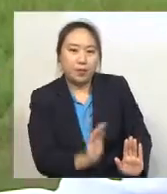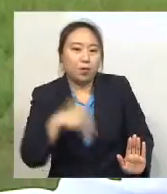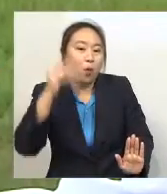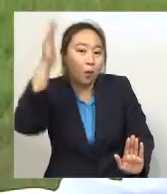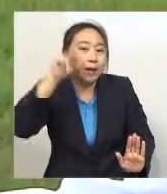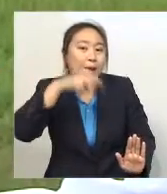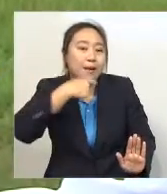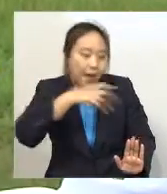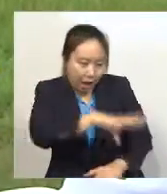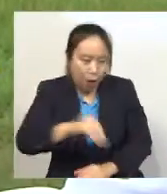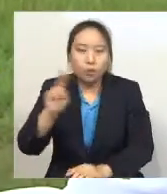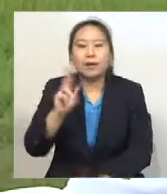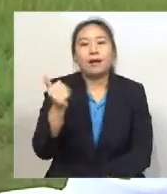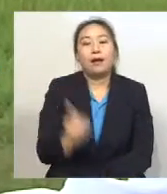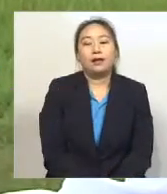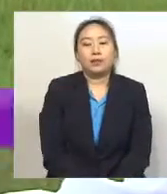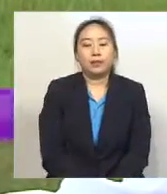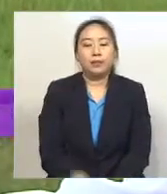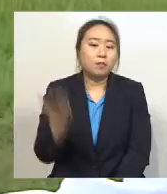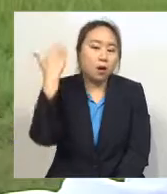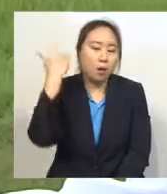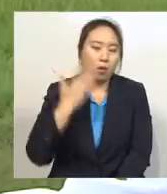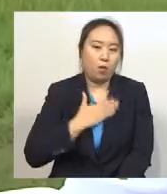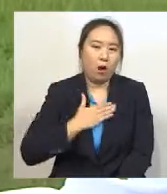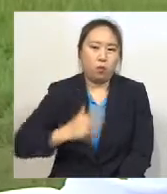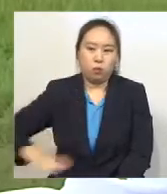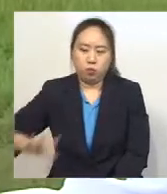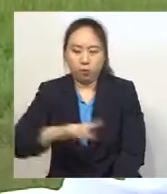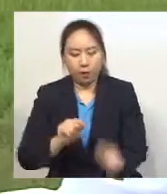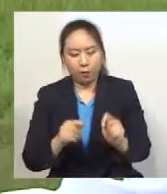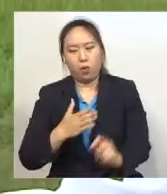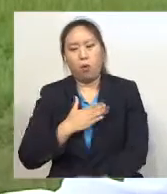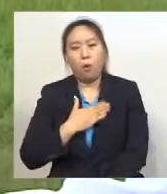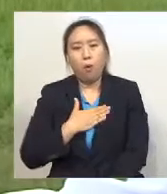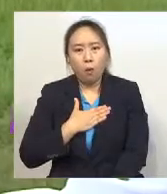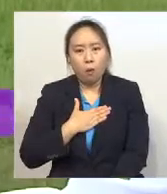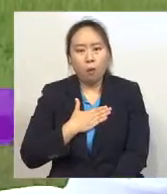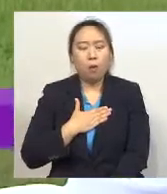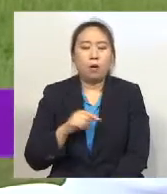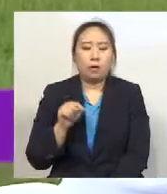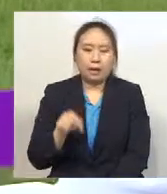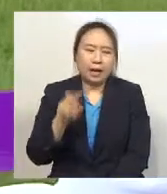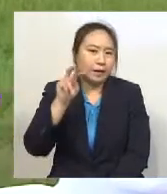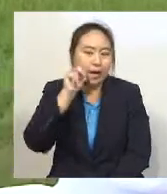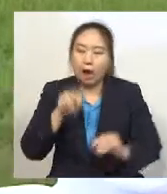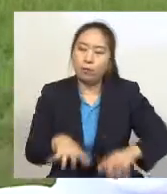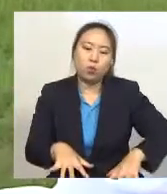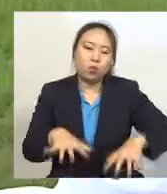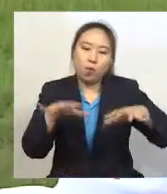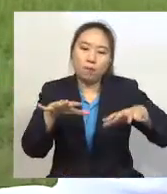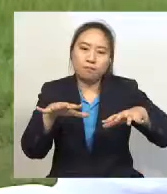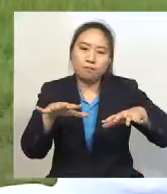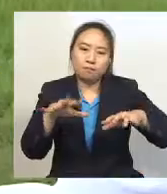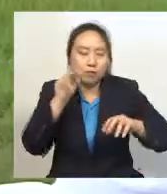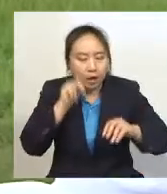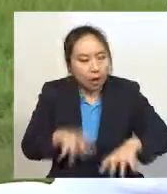ง ค่ะแต่ก่อนนะคะแจ่งน้ำต้นของเราในตำบลระช้างของเราเนี่ยมันจะเป็นพื้นที่น้ำท่วมมาตรงนี้ก็